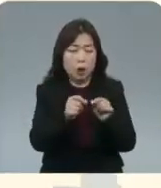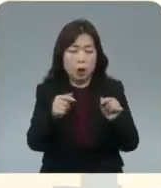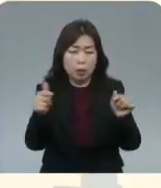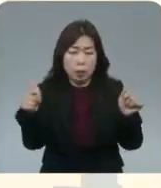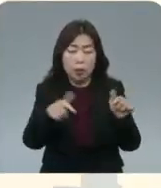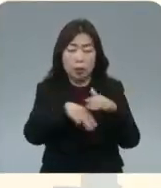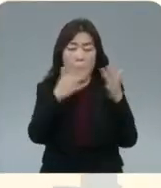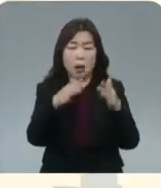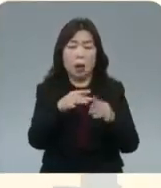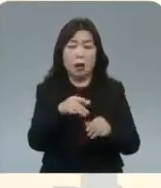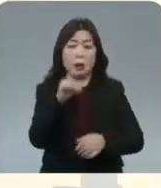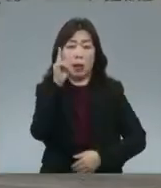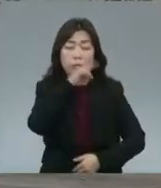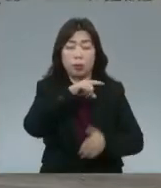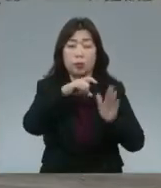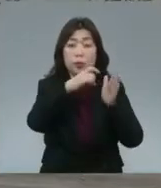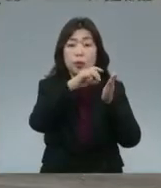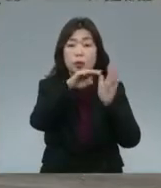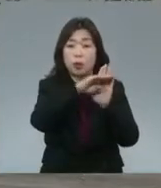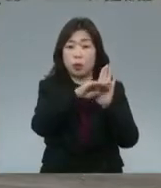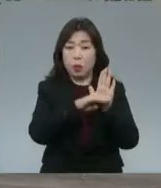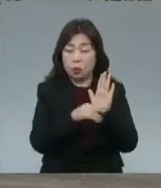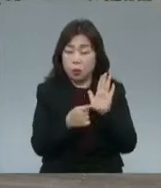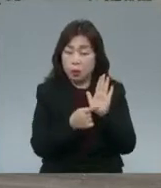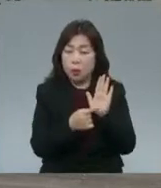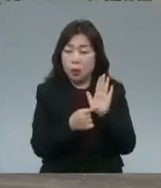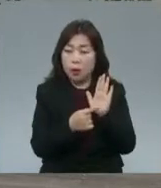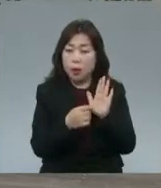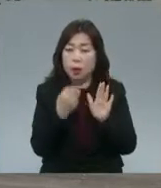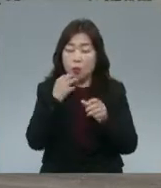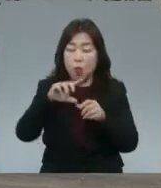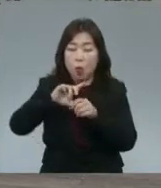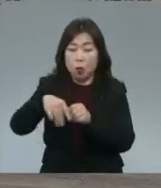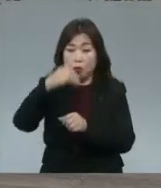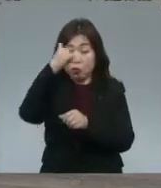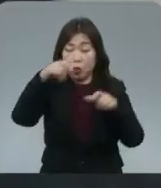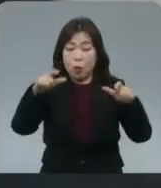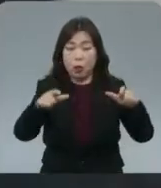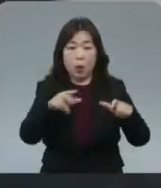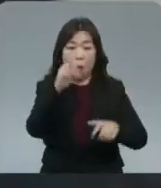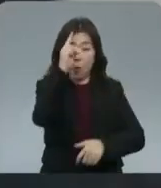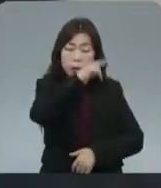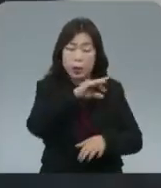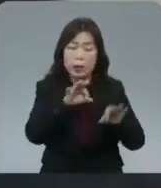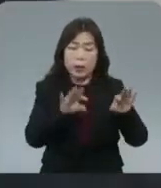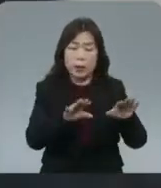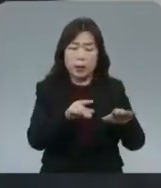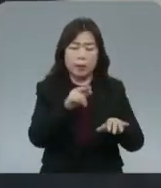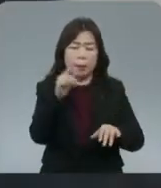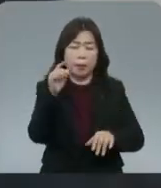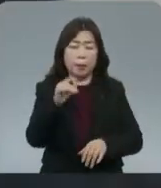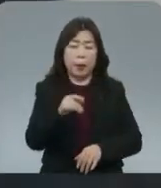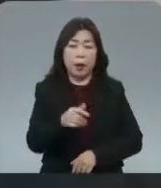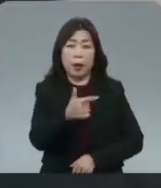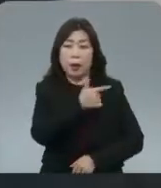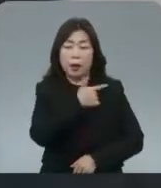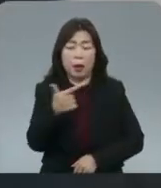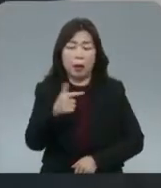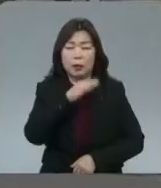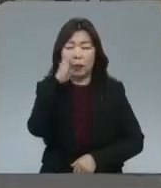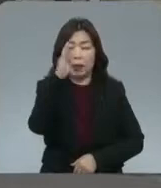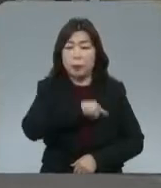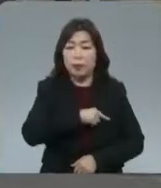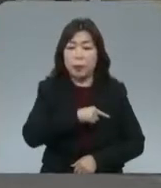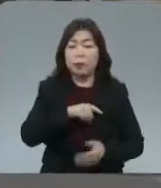очень плохое для названных региона выпущено предварительное предупреждение о микроб или 6 до 21